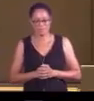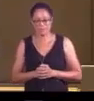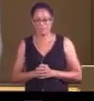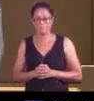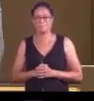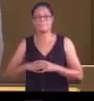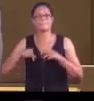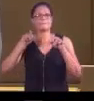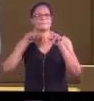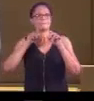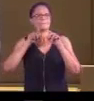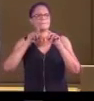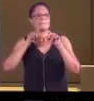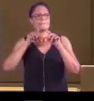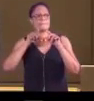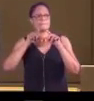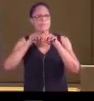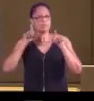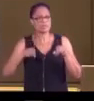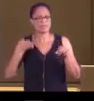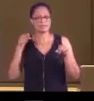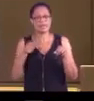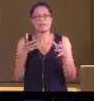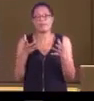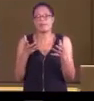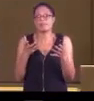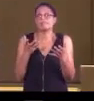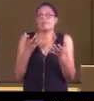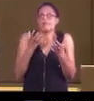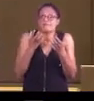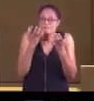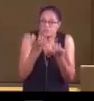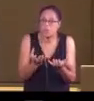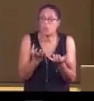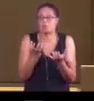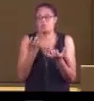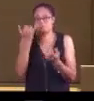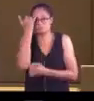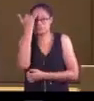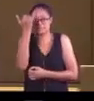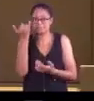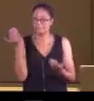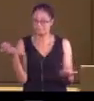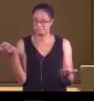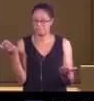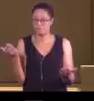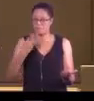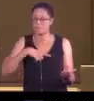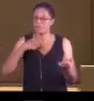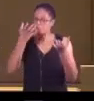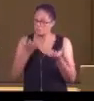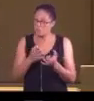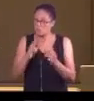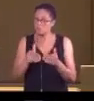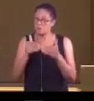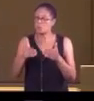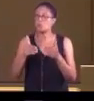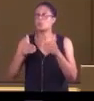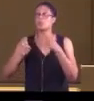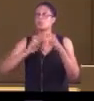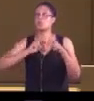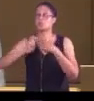Le budget est une intention. Donc la question est vraiment, a-t-on l'intention de continuer à moderniser le